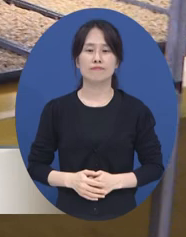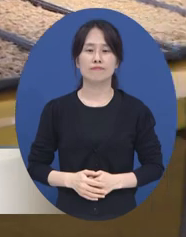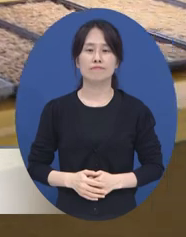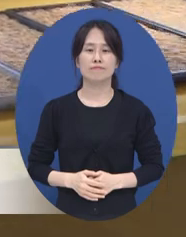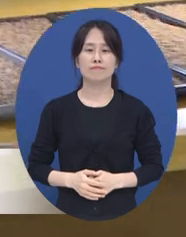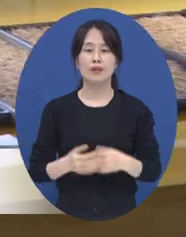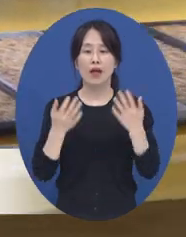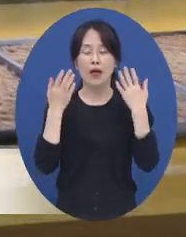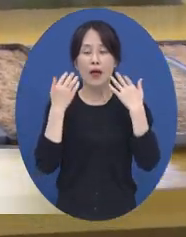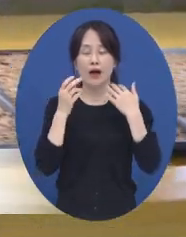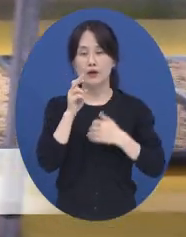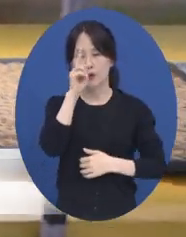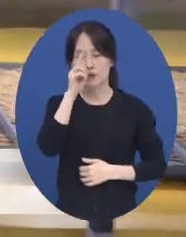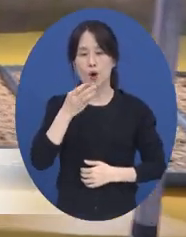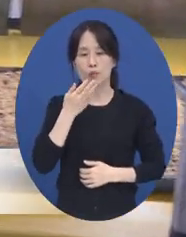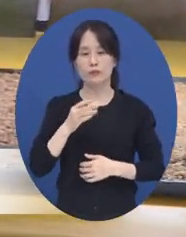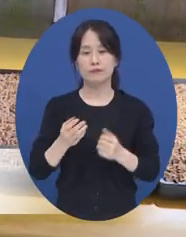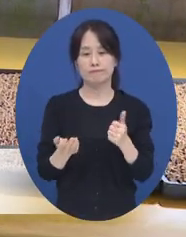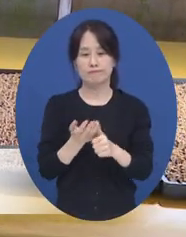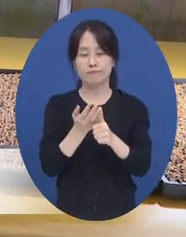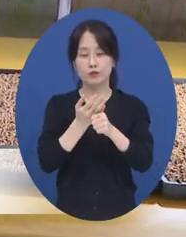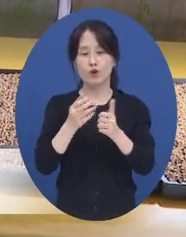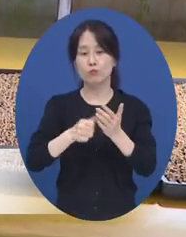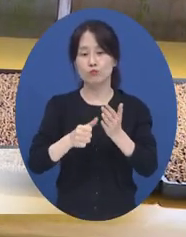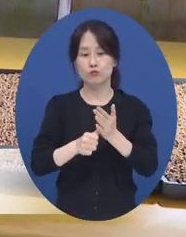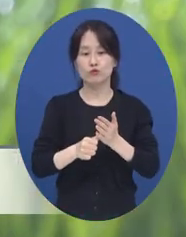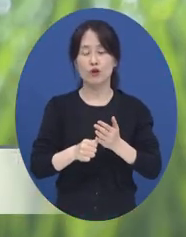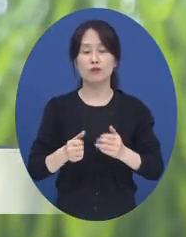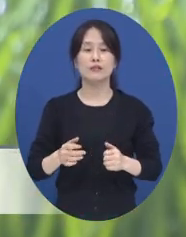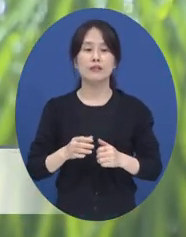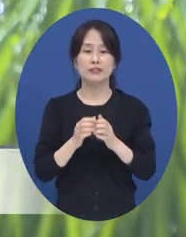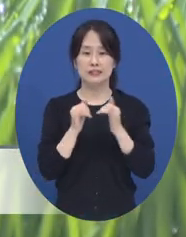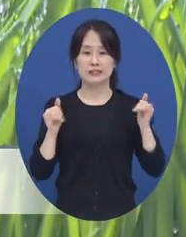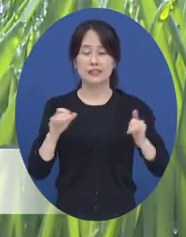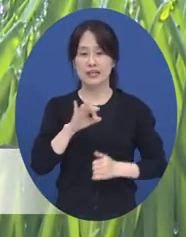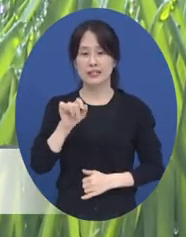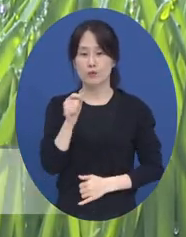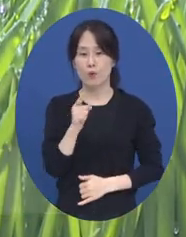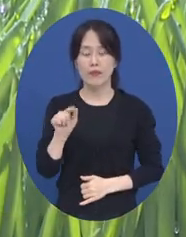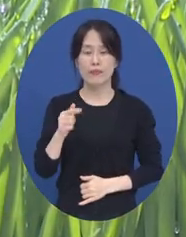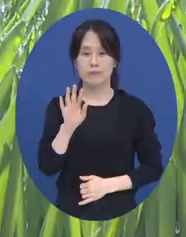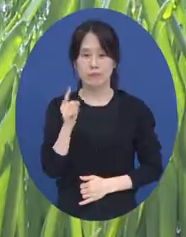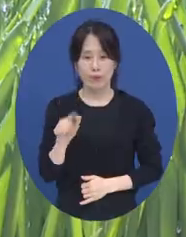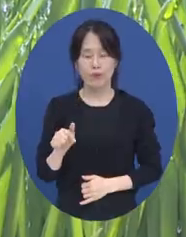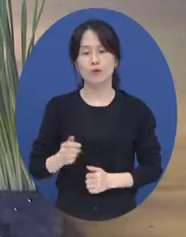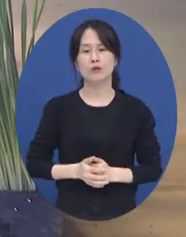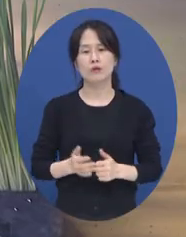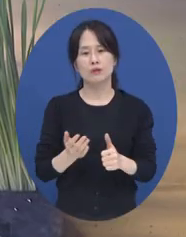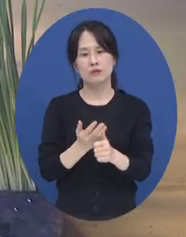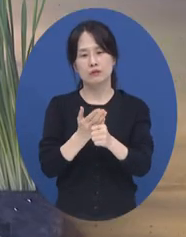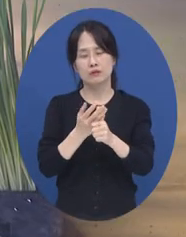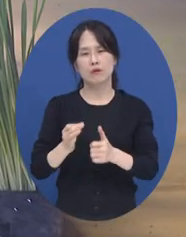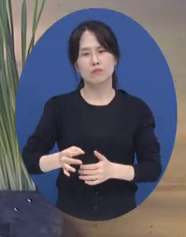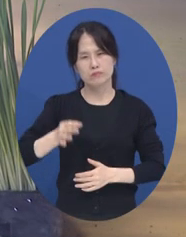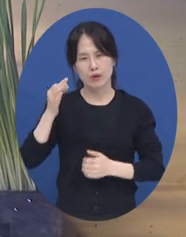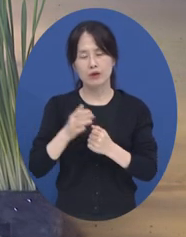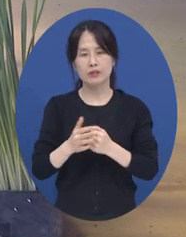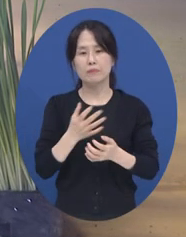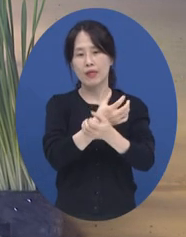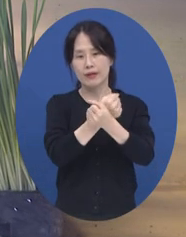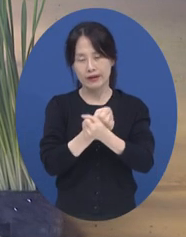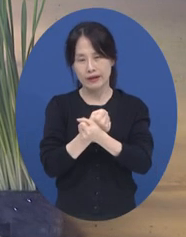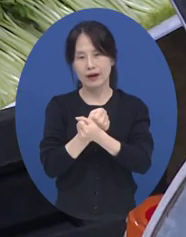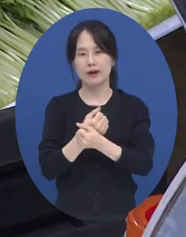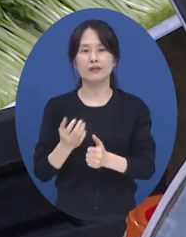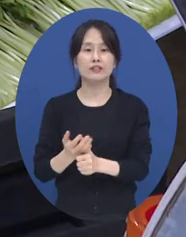학교 급식용 친환경 농산물을 재배하는 이환 복시 일반 농산물 보다 생산지가 높은 탓에 주문 양에 맞춰 계약 재배를 하고